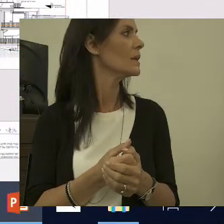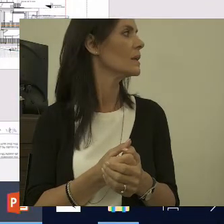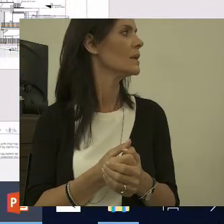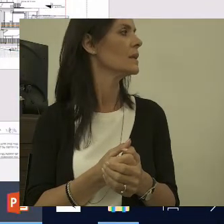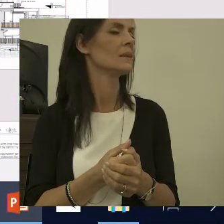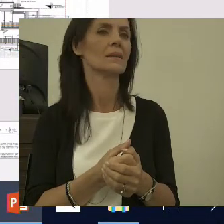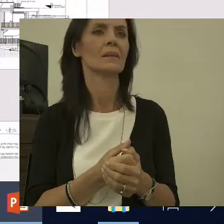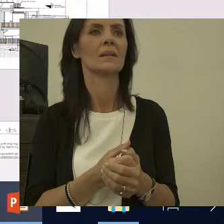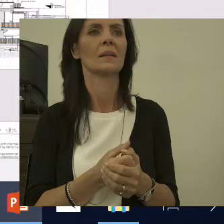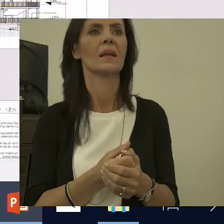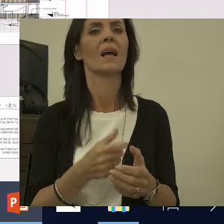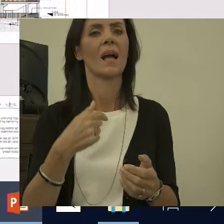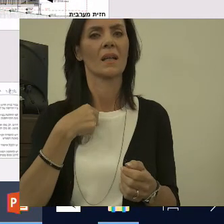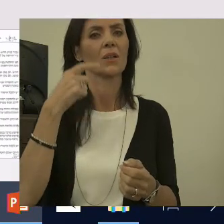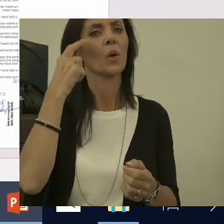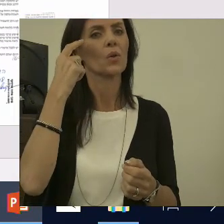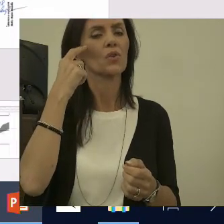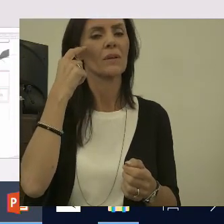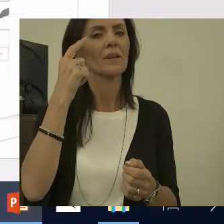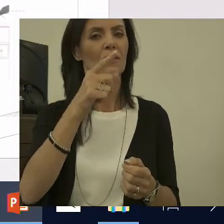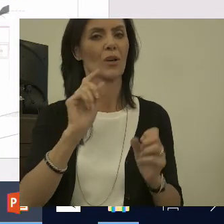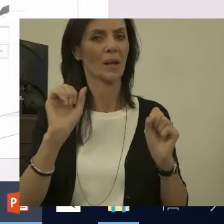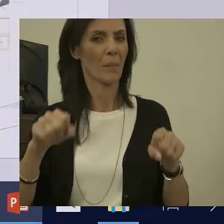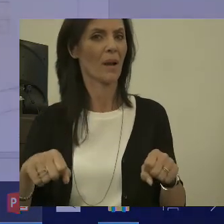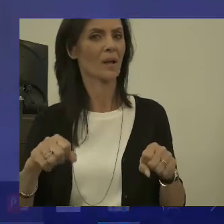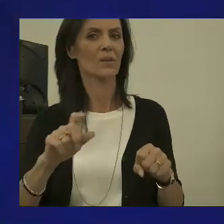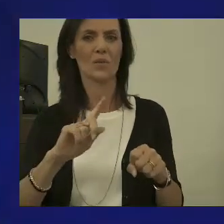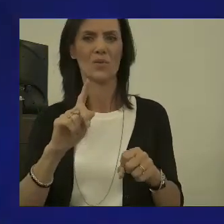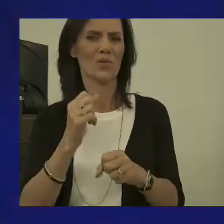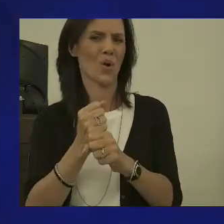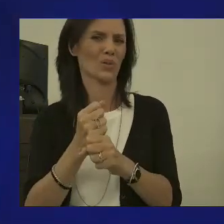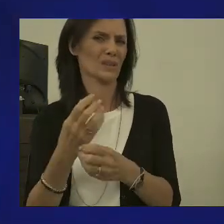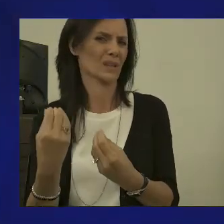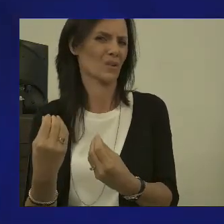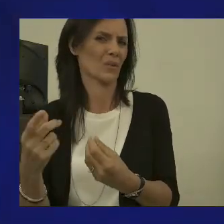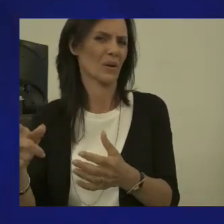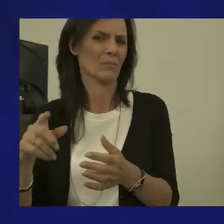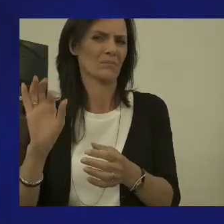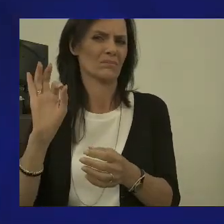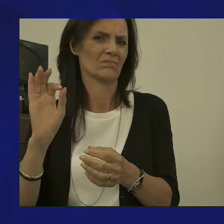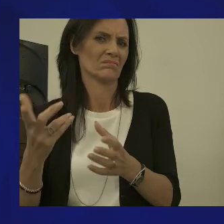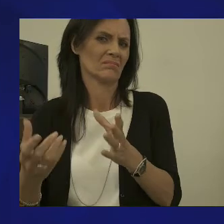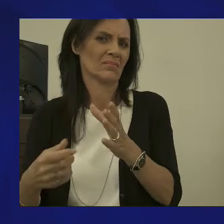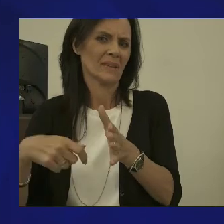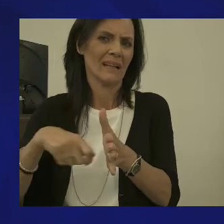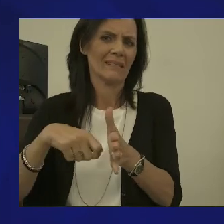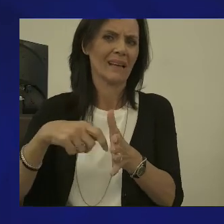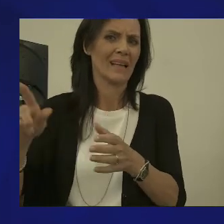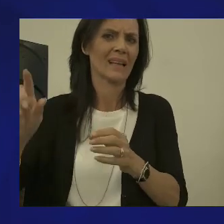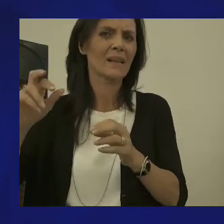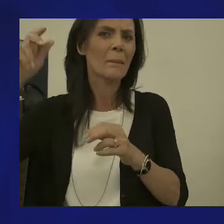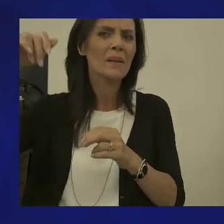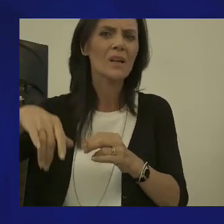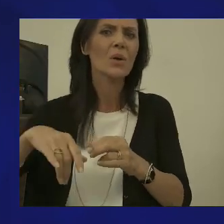שיקום המדרגות. כן, אבל אני חושבת שקבלן לא עושה לנו טובה בלשקם מדרגות, כי הנזק